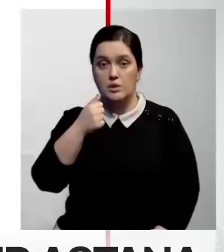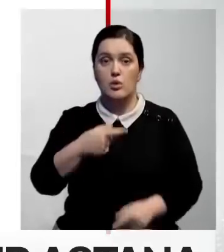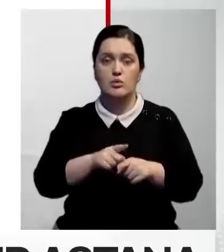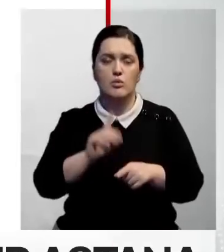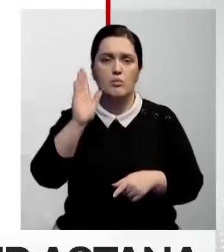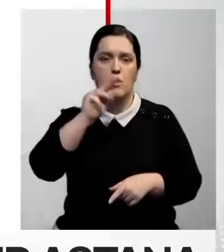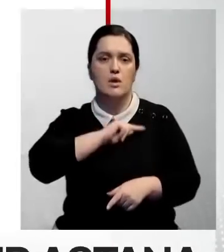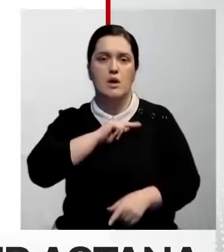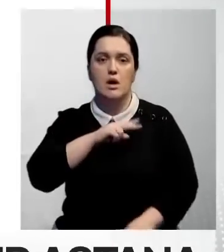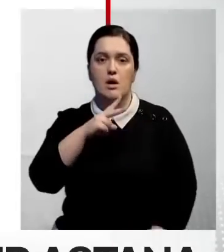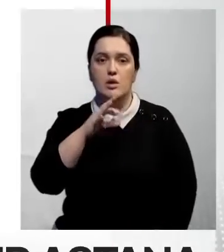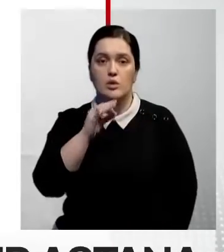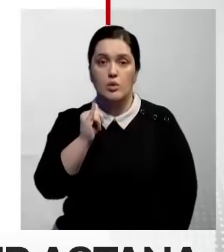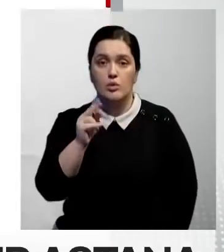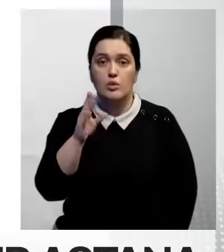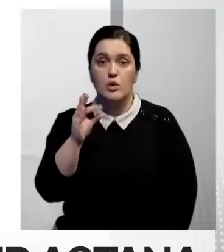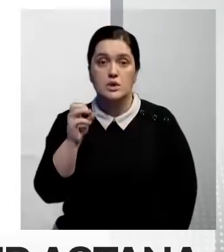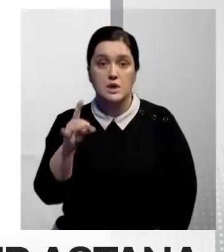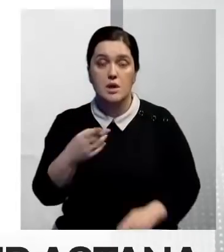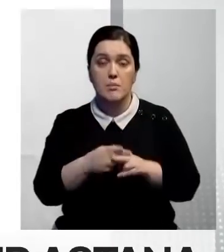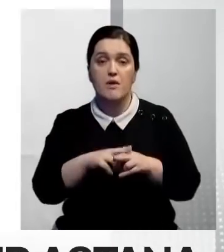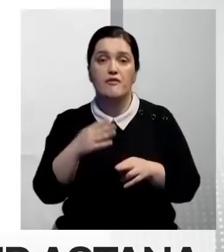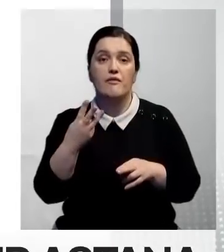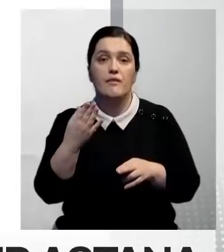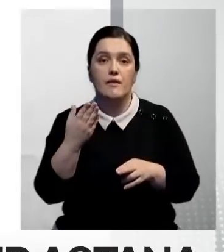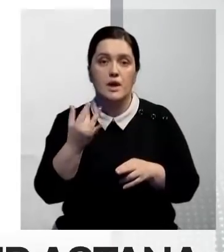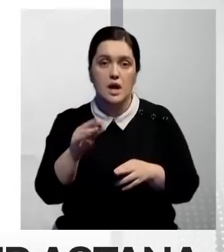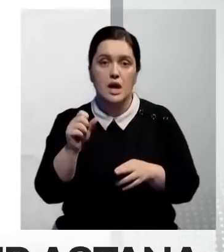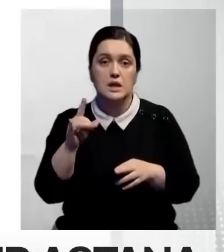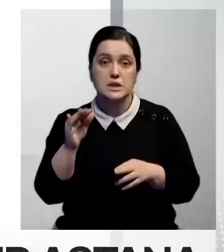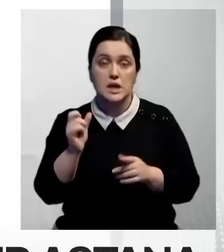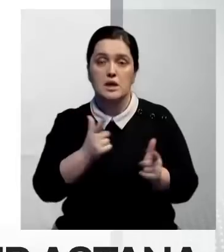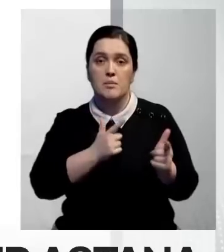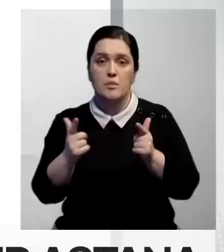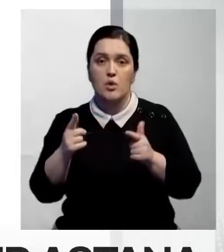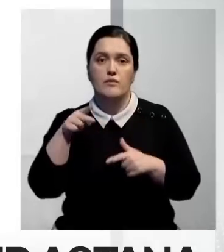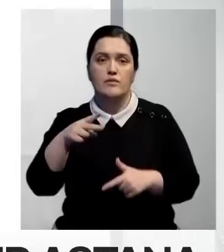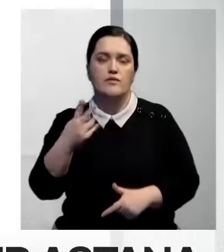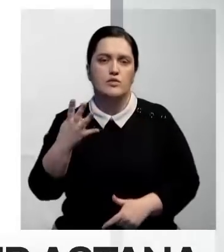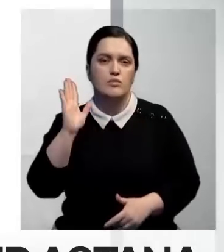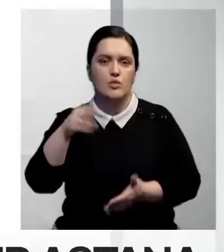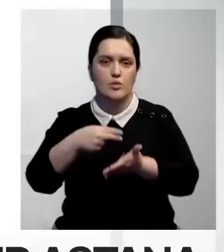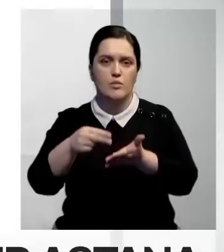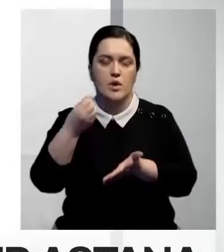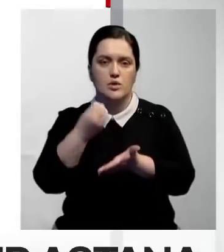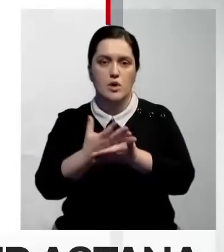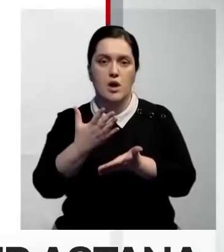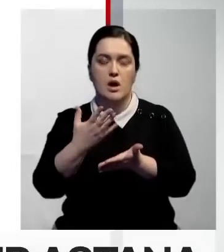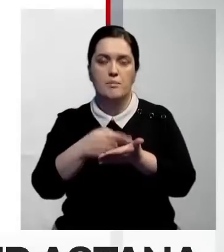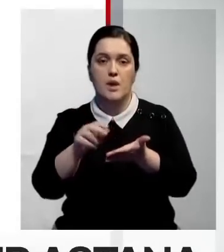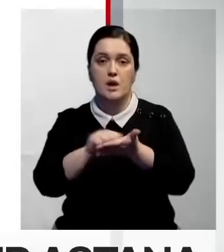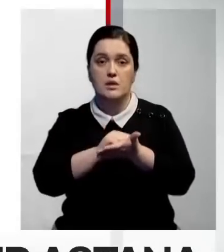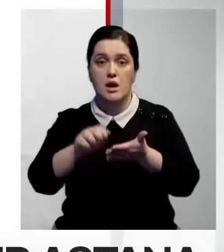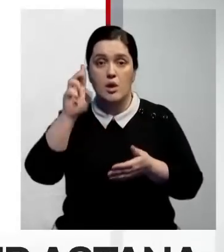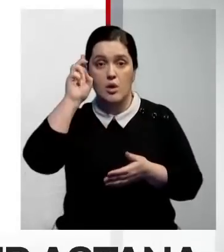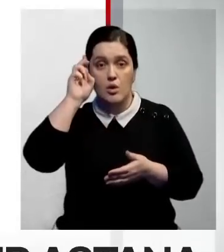перспективах работы лоукостера Flyer Astana и подготовки к IPO в 2024 году. Глава государства стратегию